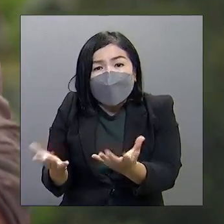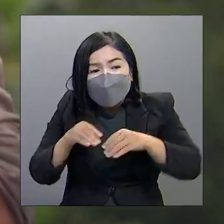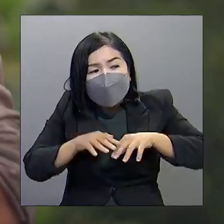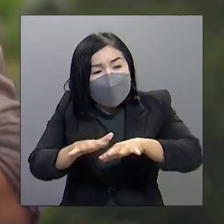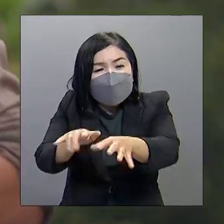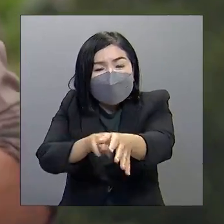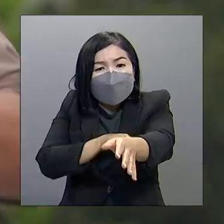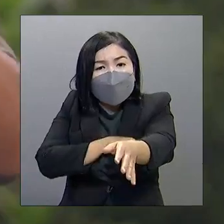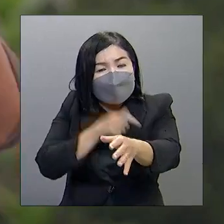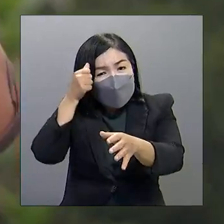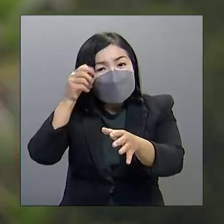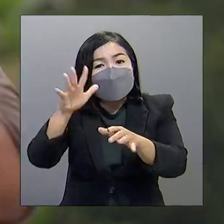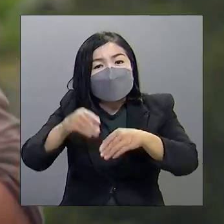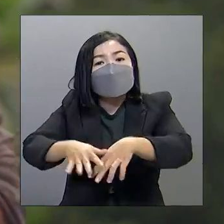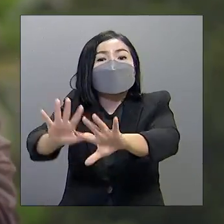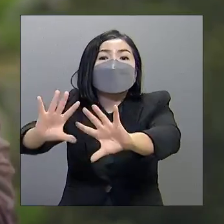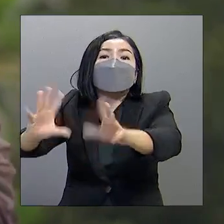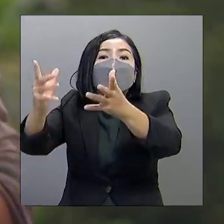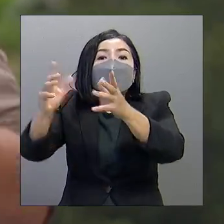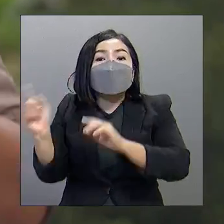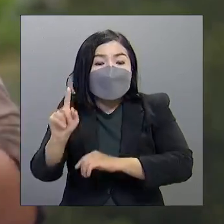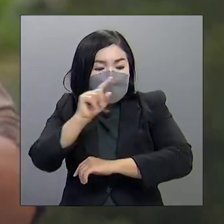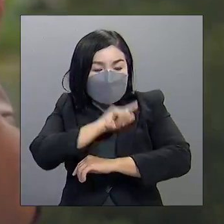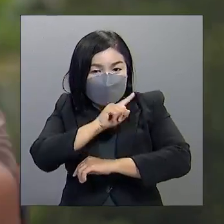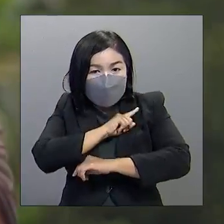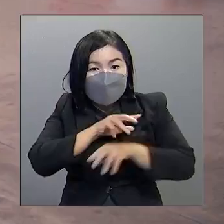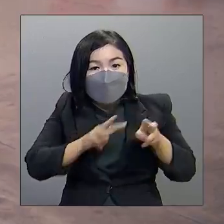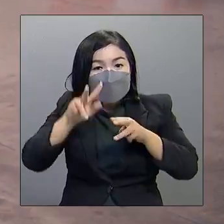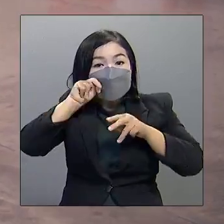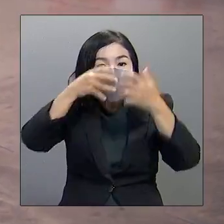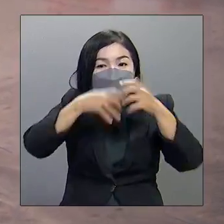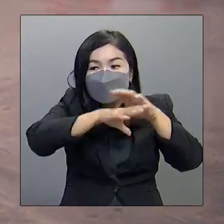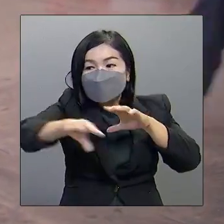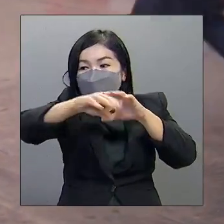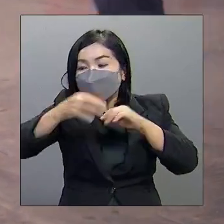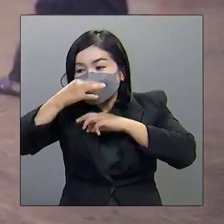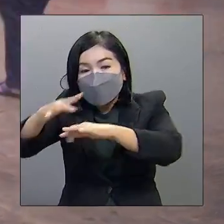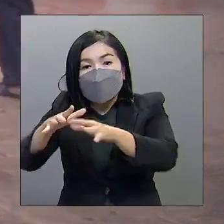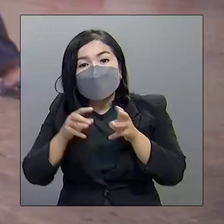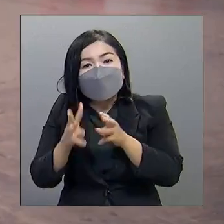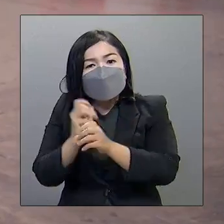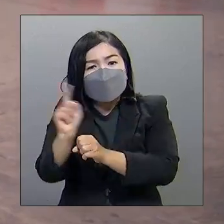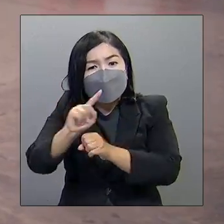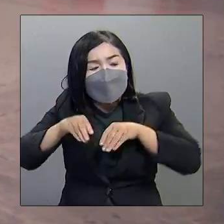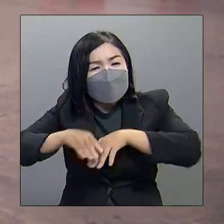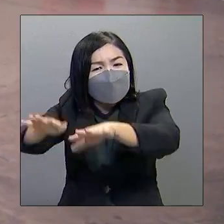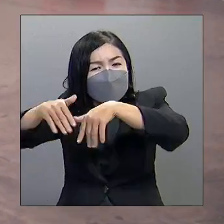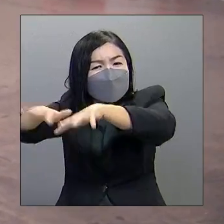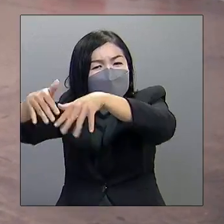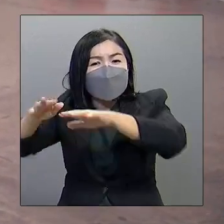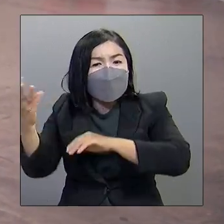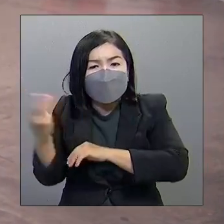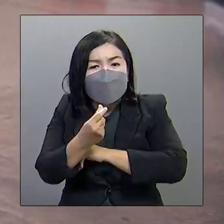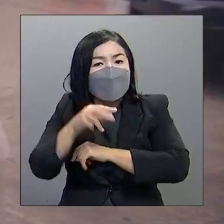ไปดูนะครับว่าแล้วเจ้าที่รับผิดชอบในเรื่องของการผลักน้ำออกทะเลเนี่ยเขาใช้วิธีการอะไรอย่างไรครับเพื่อให้น้ำนั้นออกทะเลให้เร็วที่